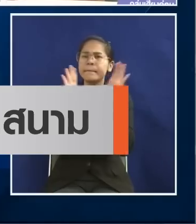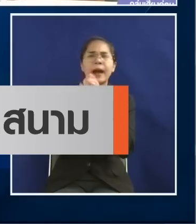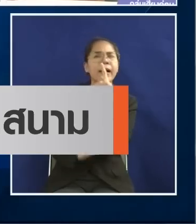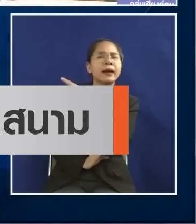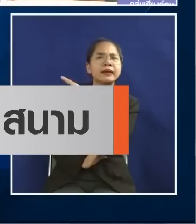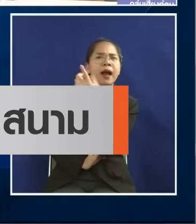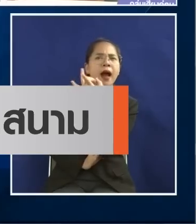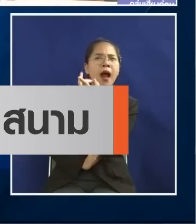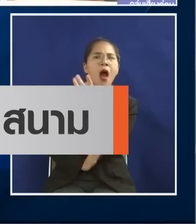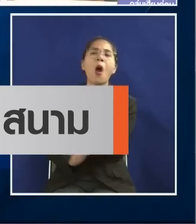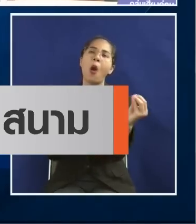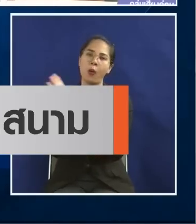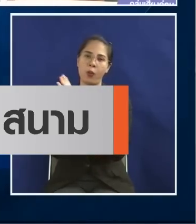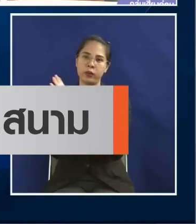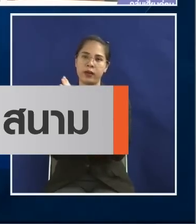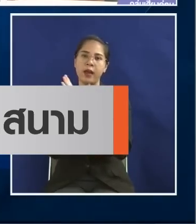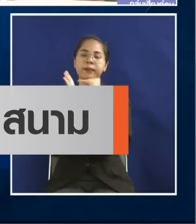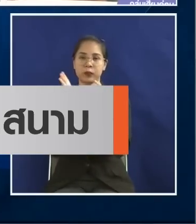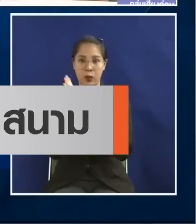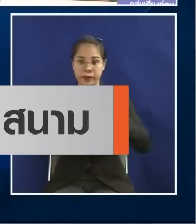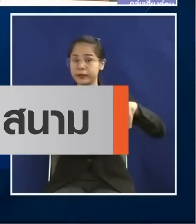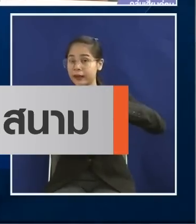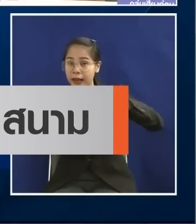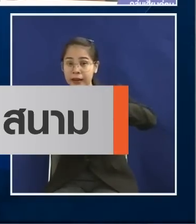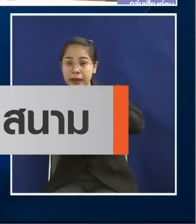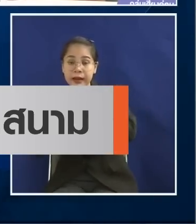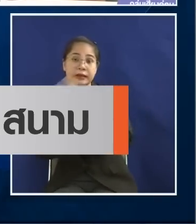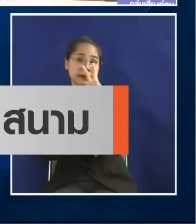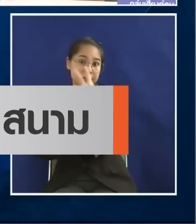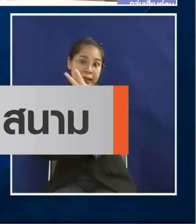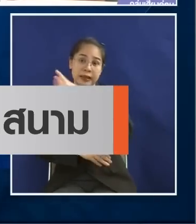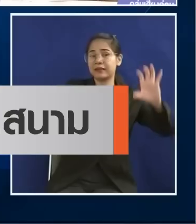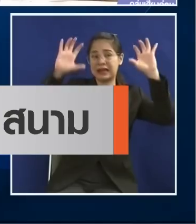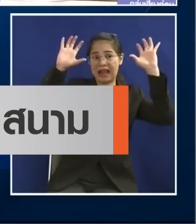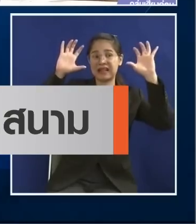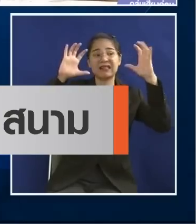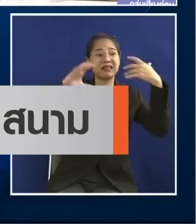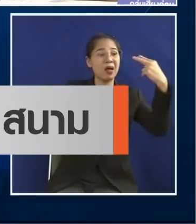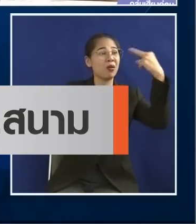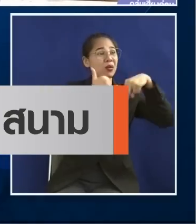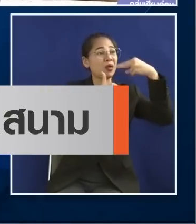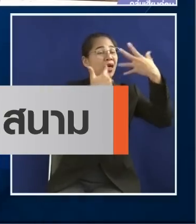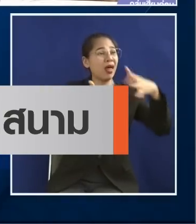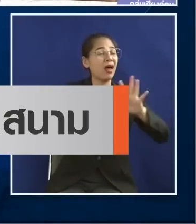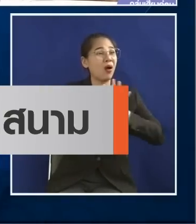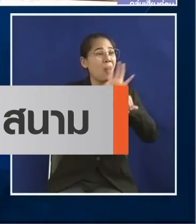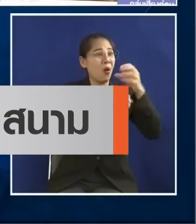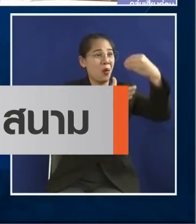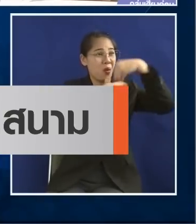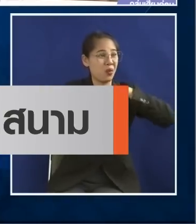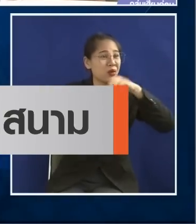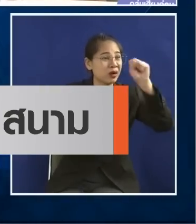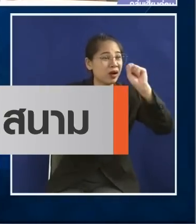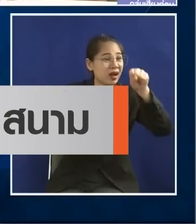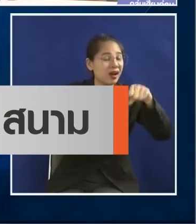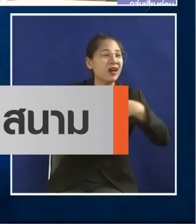นะครับซึ่งข้อมูลณวันที่13เมษายนมีการขยายเตียงเพิ่มขึ้น รองรับได้มากกว่า 3,000 เตียงทั้งภาครั